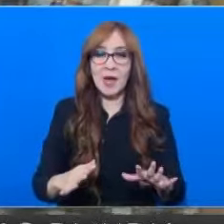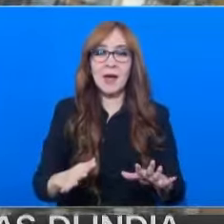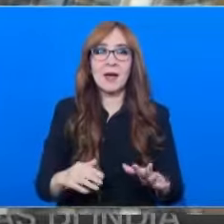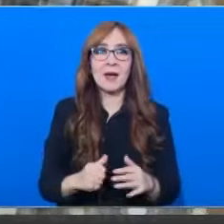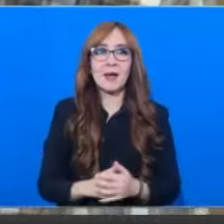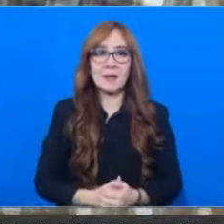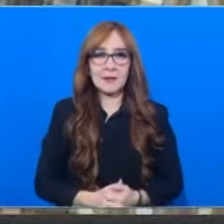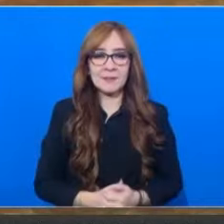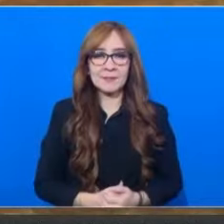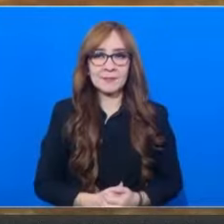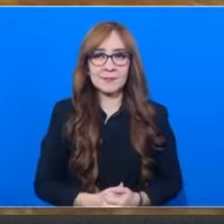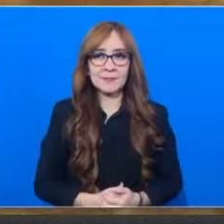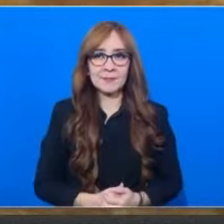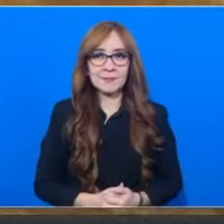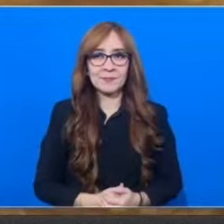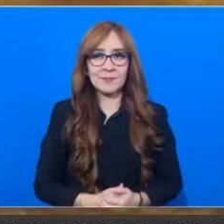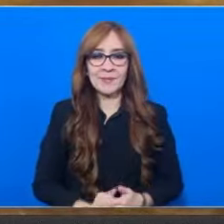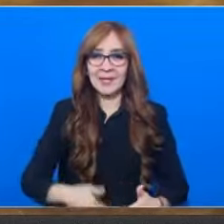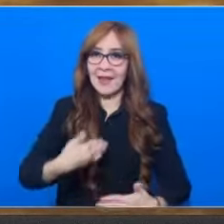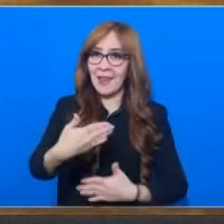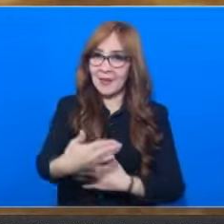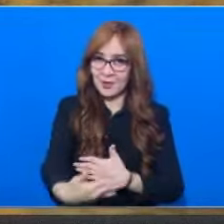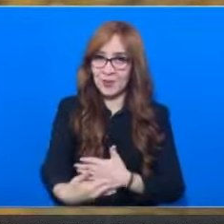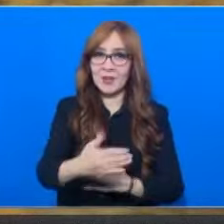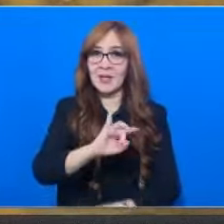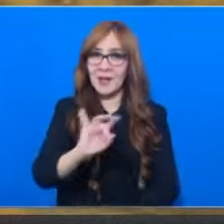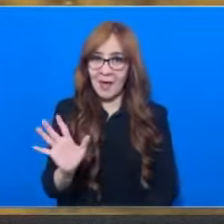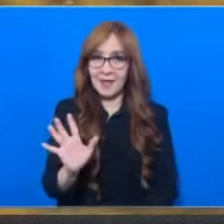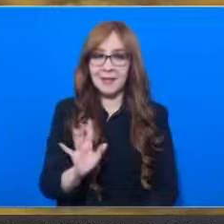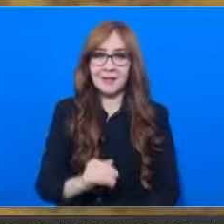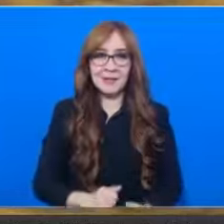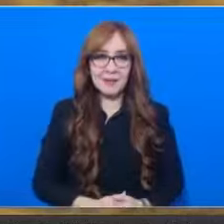disajikan. Lanjut kita kerjakan hal lain.